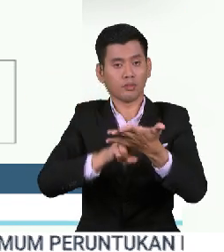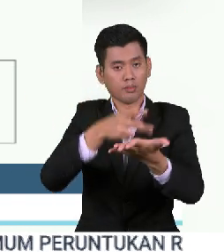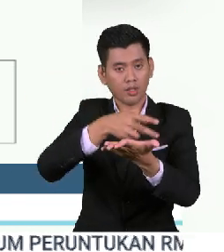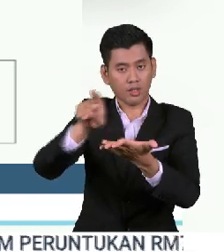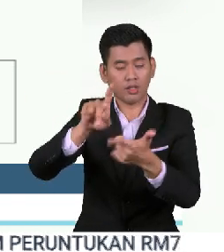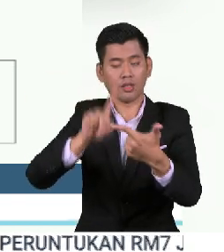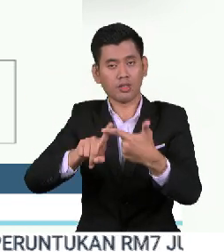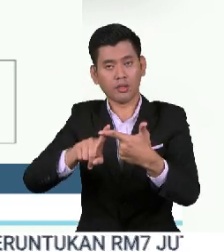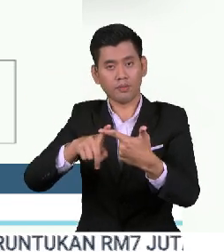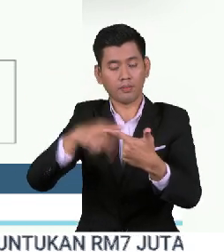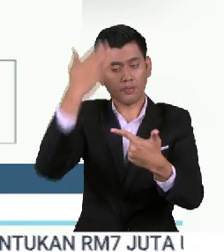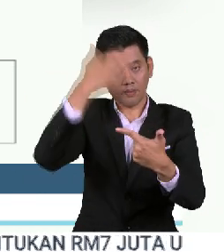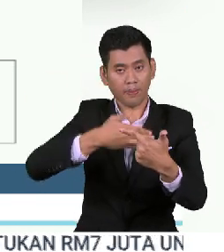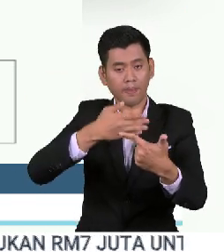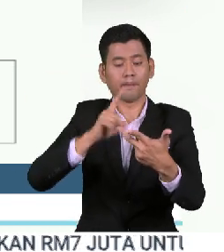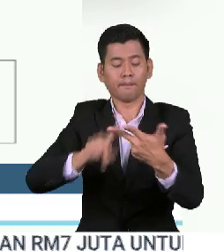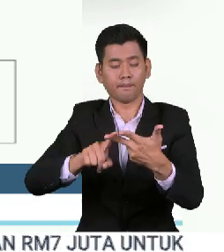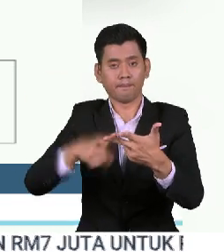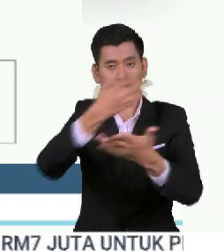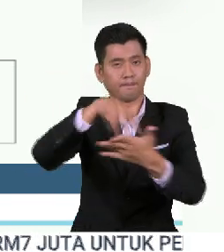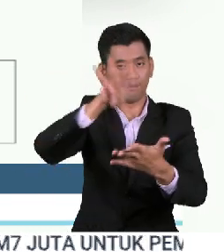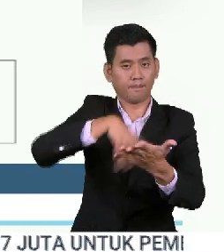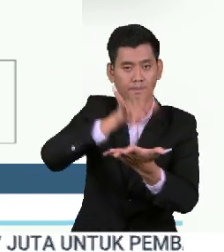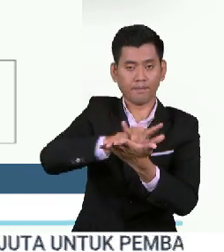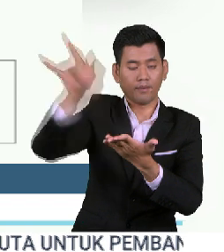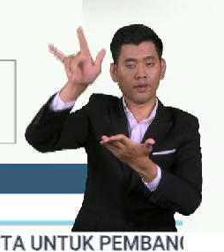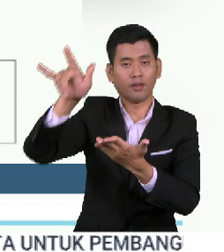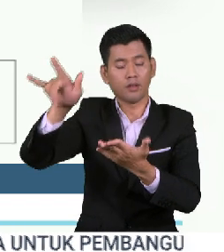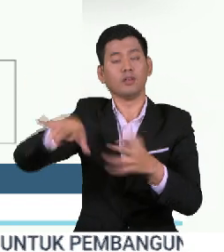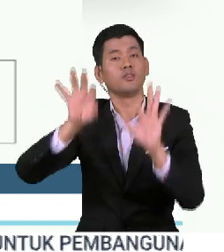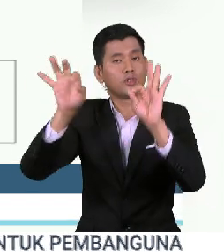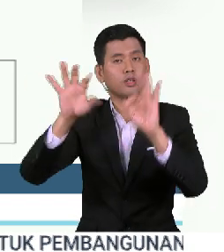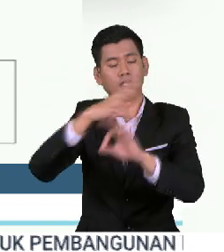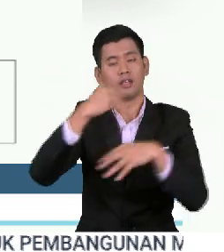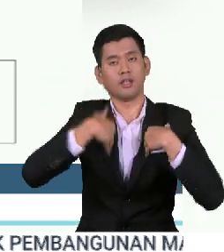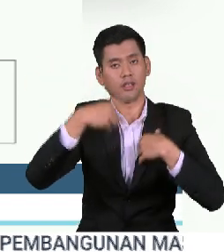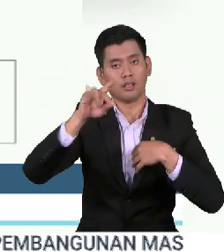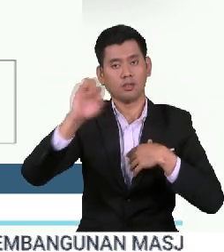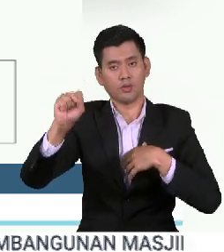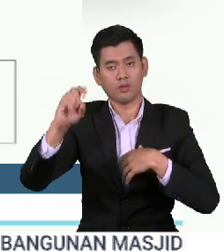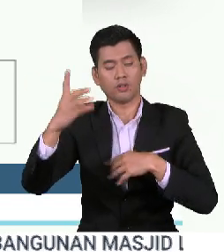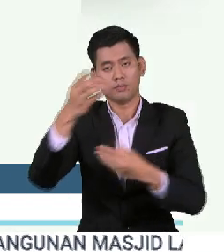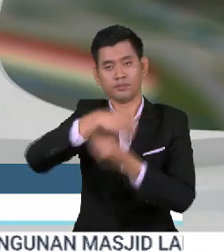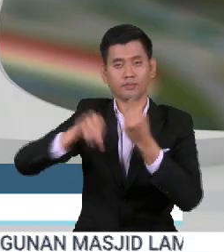muka hadapan saja dan jadwal penerbangan yang lengkap dengan kode Muas